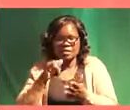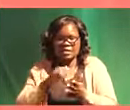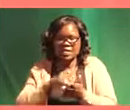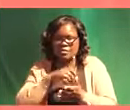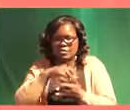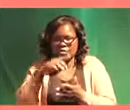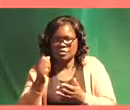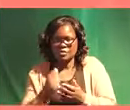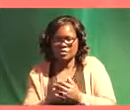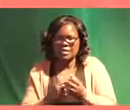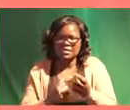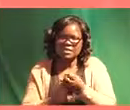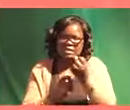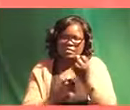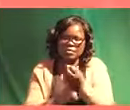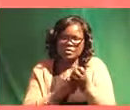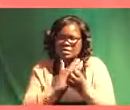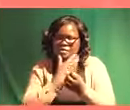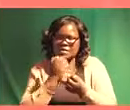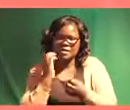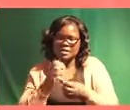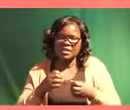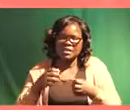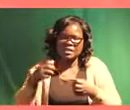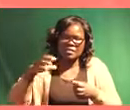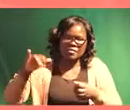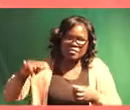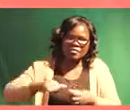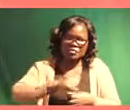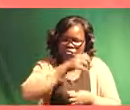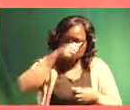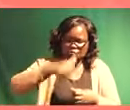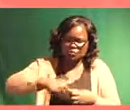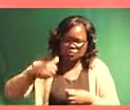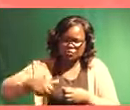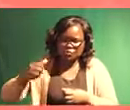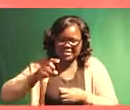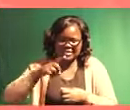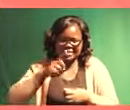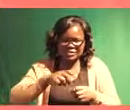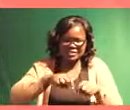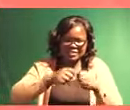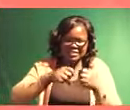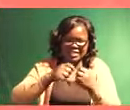ukirundi support Medeka Lentore, mpatie ndege ilete spray ile wandundu ambayo wanaribu miraa.